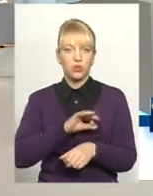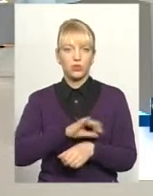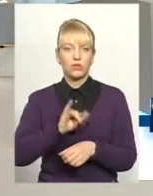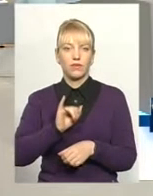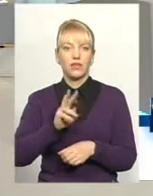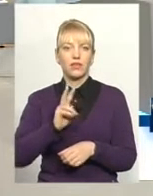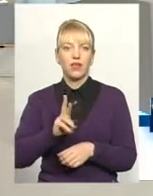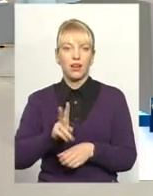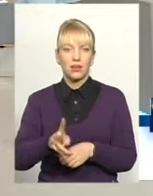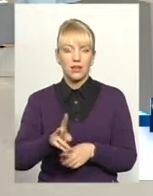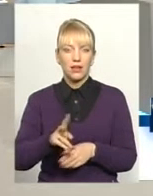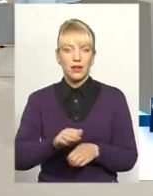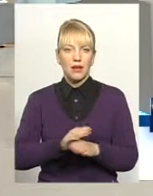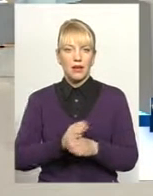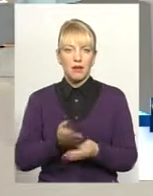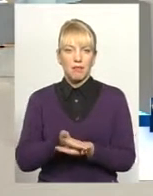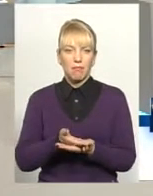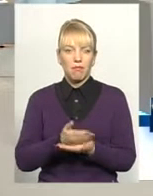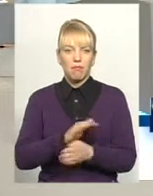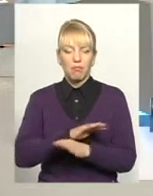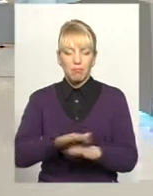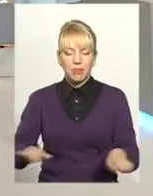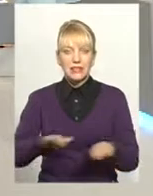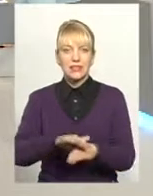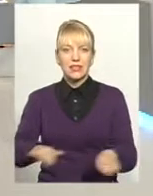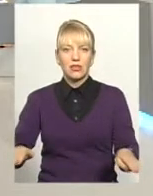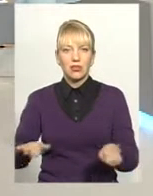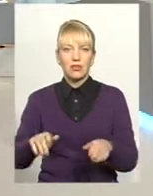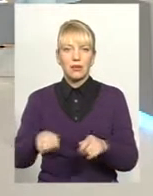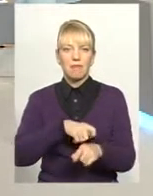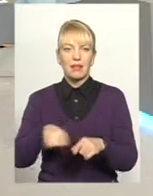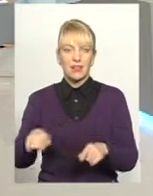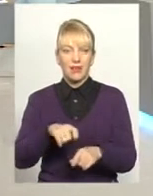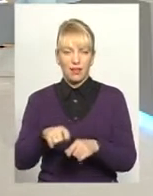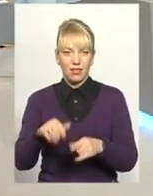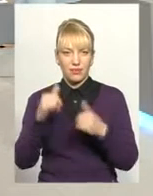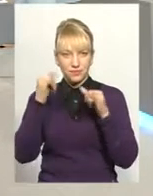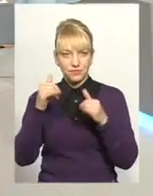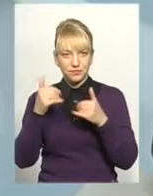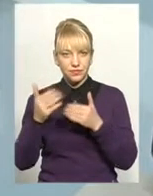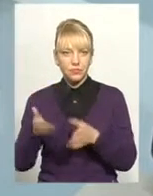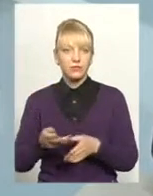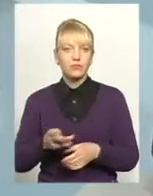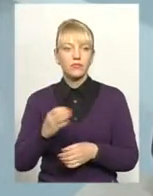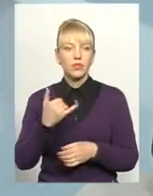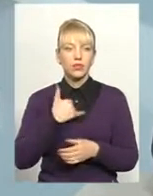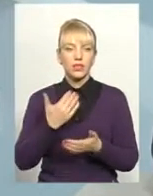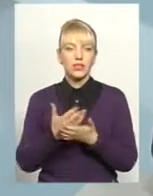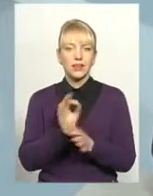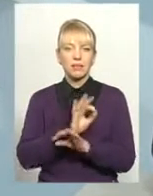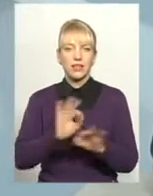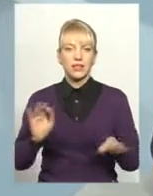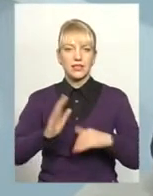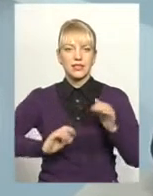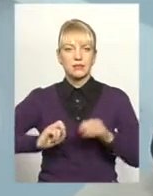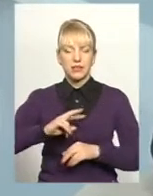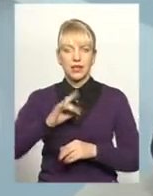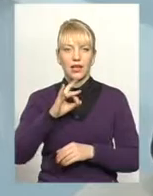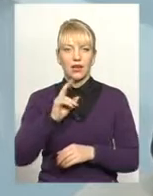як підстилочний матеріал. І у нас є прекрасний спеціаліст, це